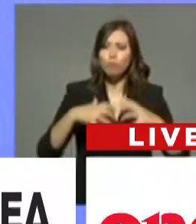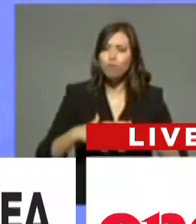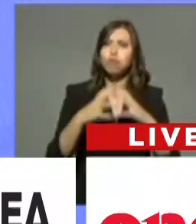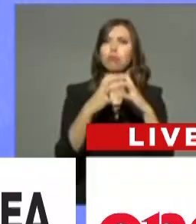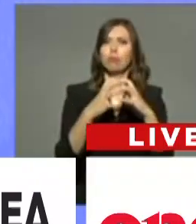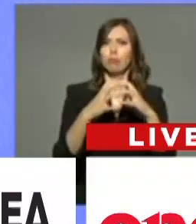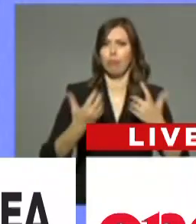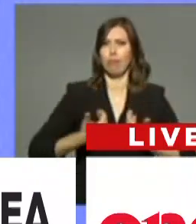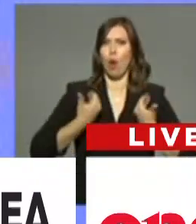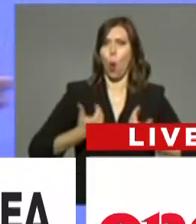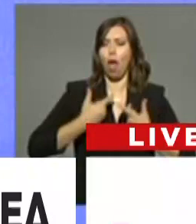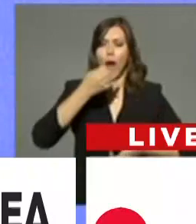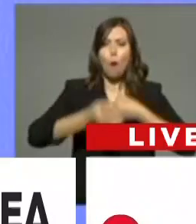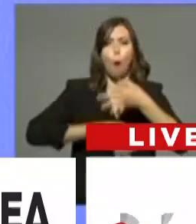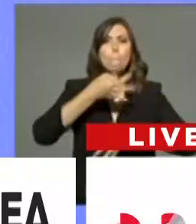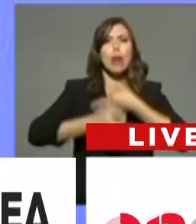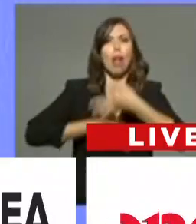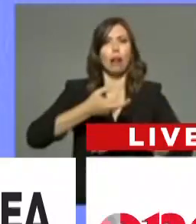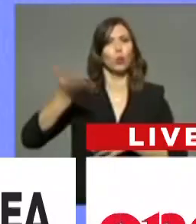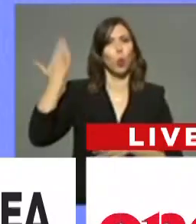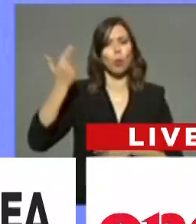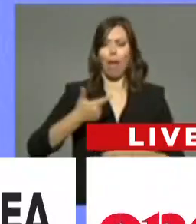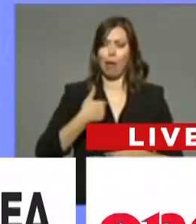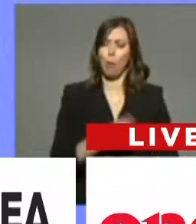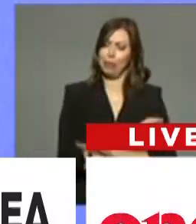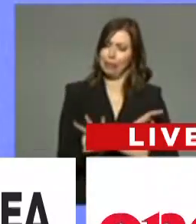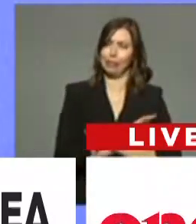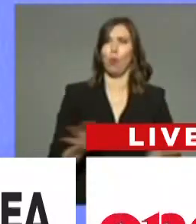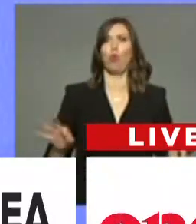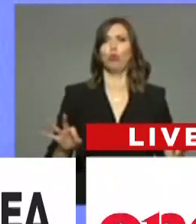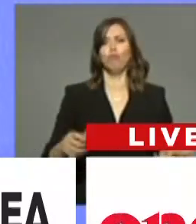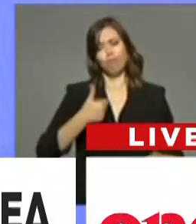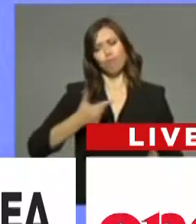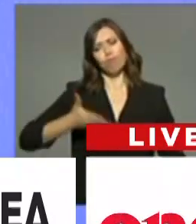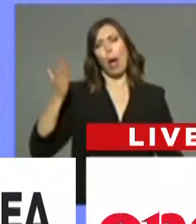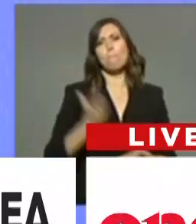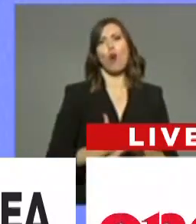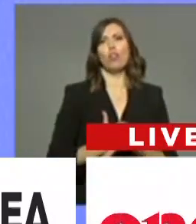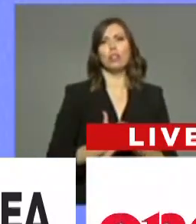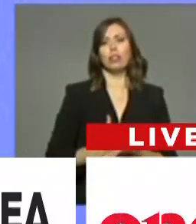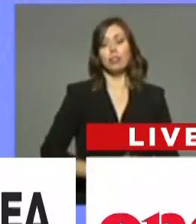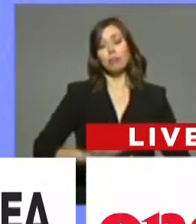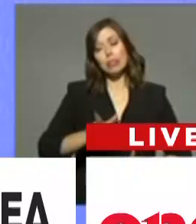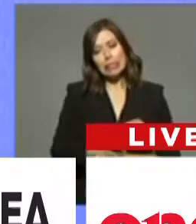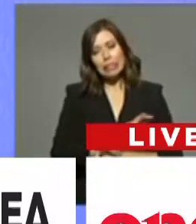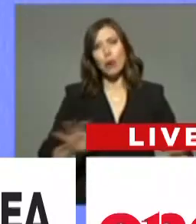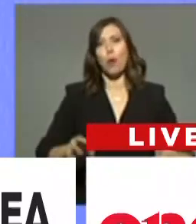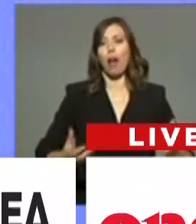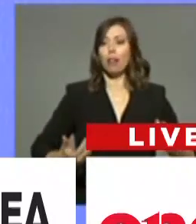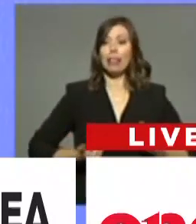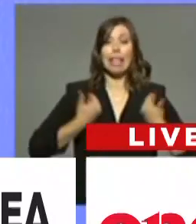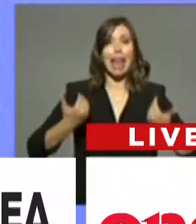μας, ήμουν σίγουρος, ήμουν πεπισμένος ότι αυτή θα ξεπερνούσε